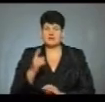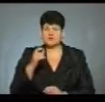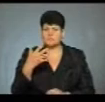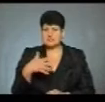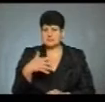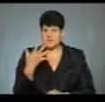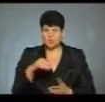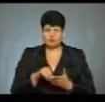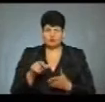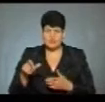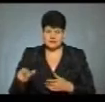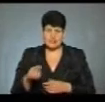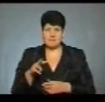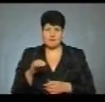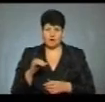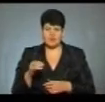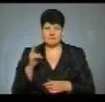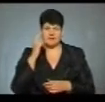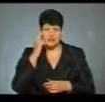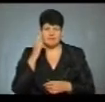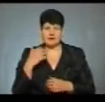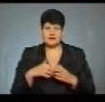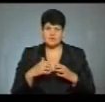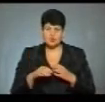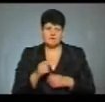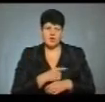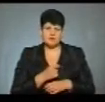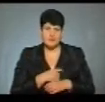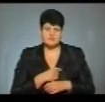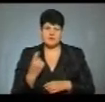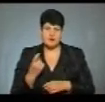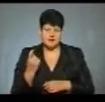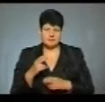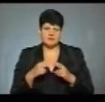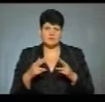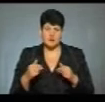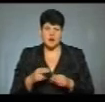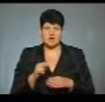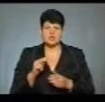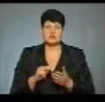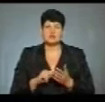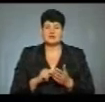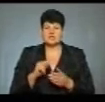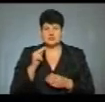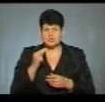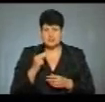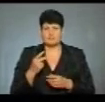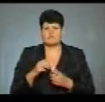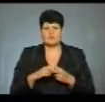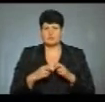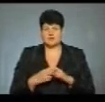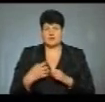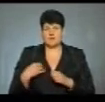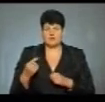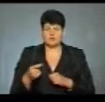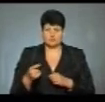П'ять учасників із Миколаєва, Києва, Херсона, Одеси, Харкова, Дніпра, Чернігова, Івано-Франківська, Львова і Тернополя